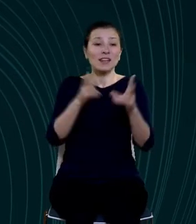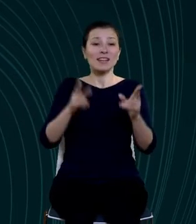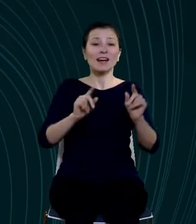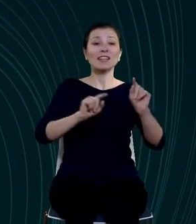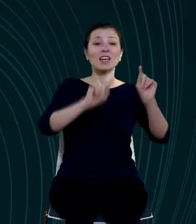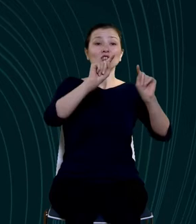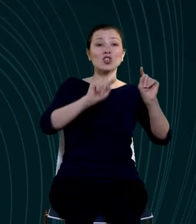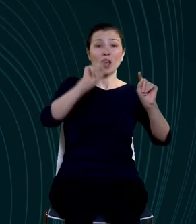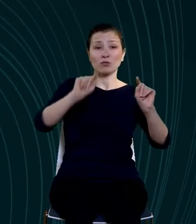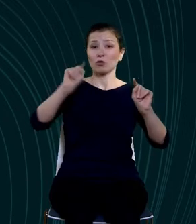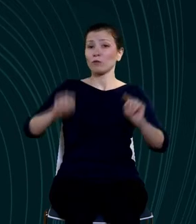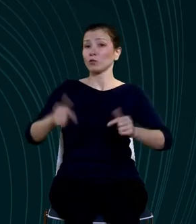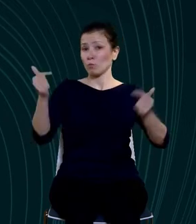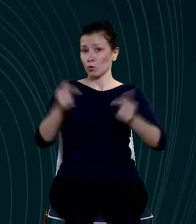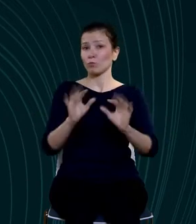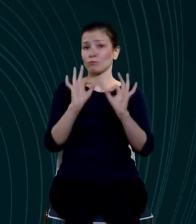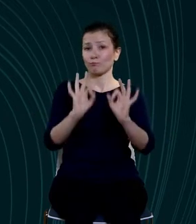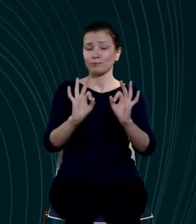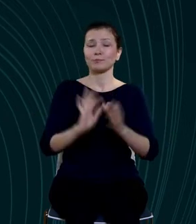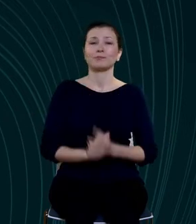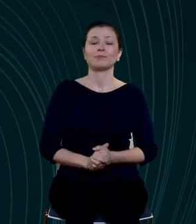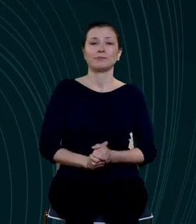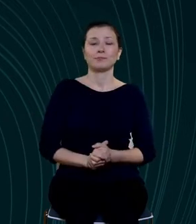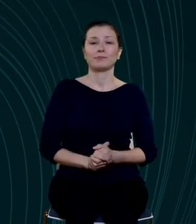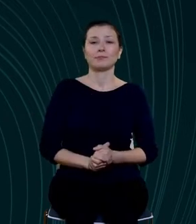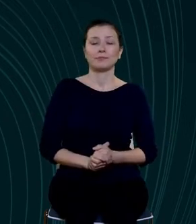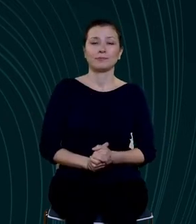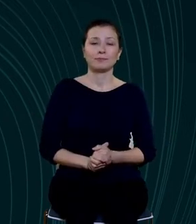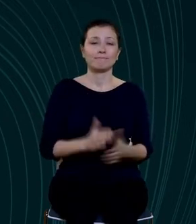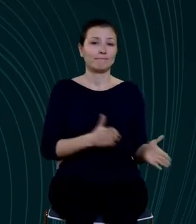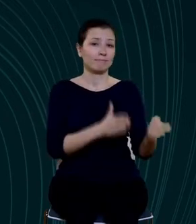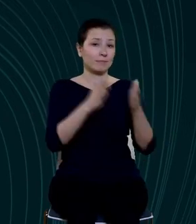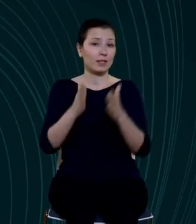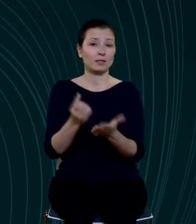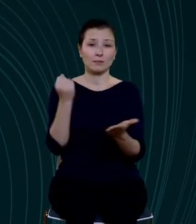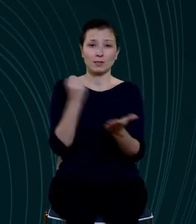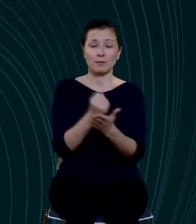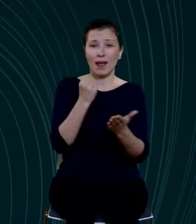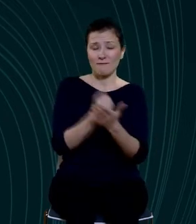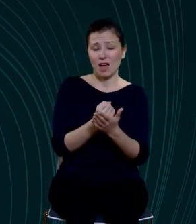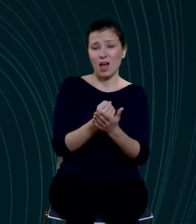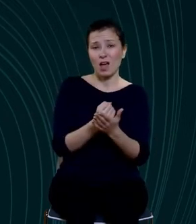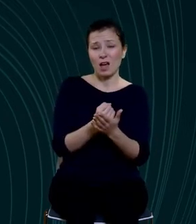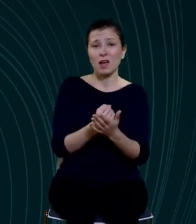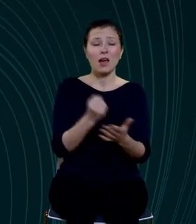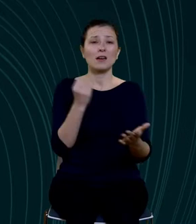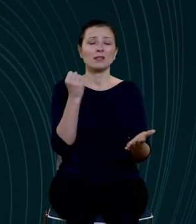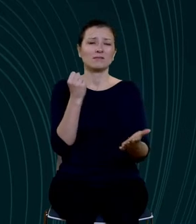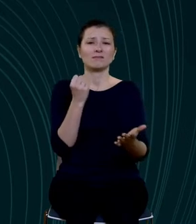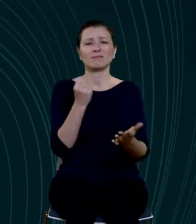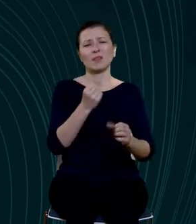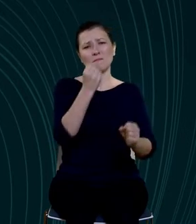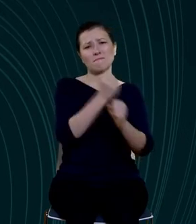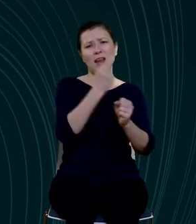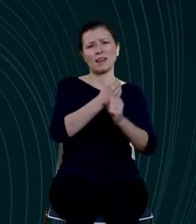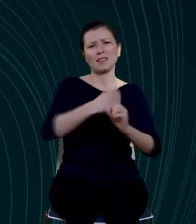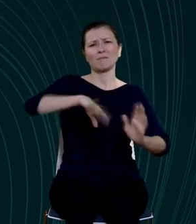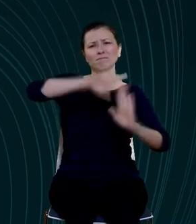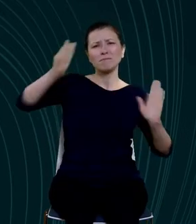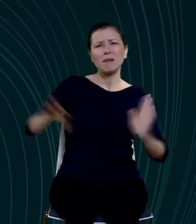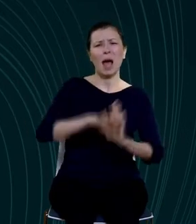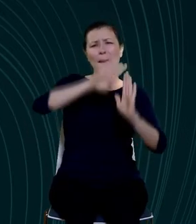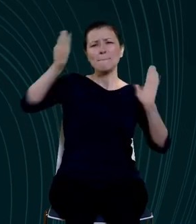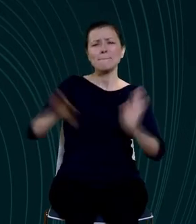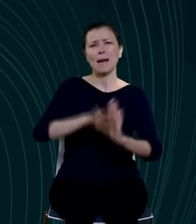takiego przyrządu pomiarowego. Sprawą kolejną jest praca autonomiczna, właściwie 24 godziny na dobę